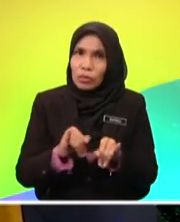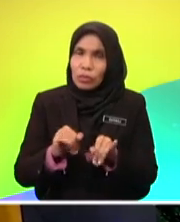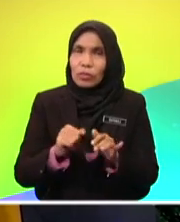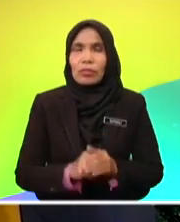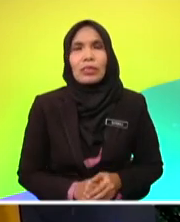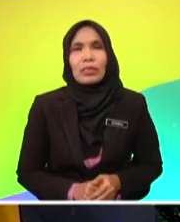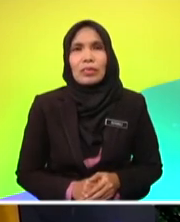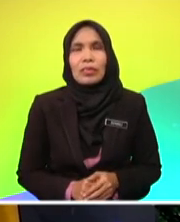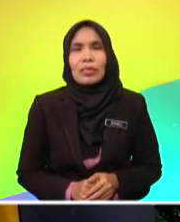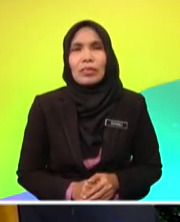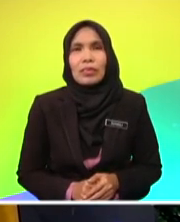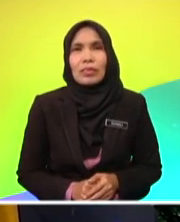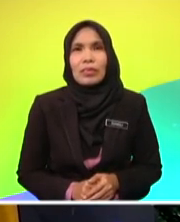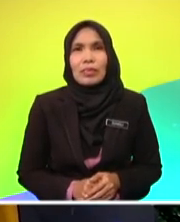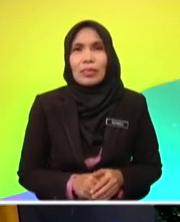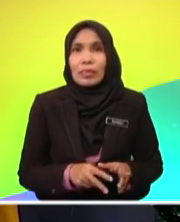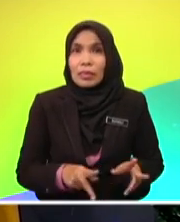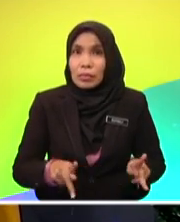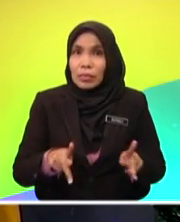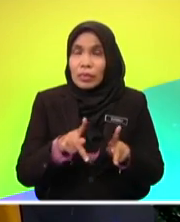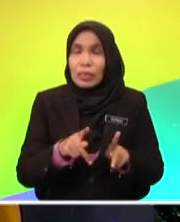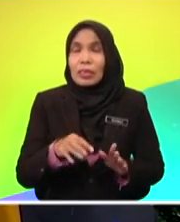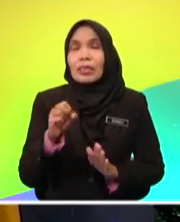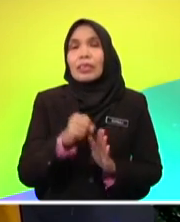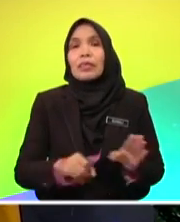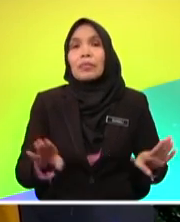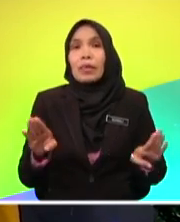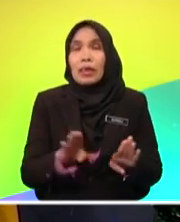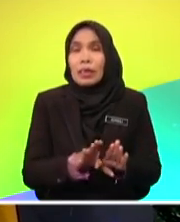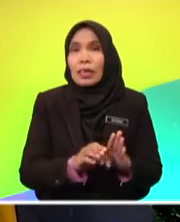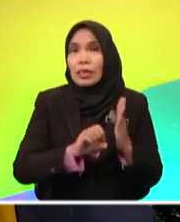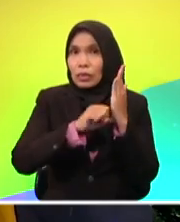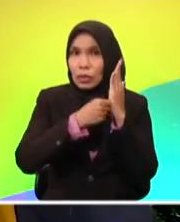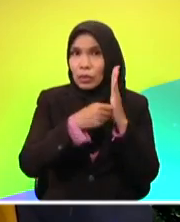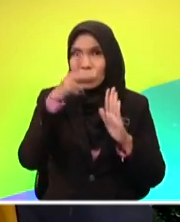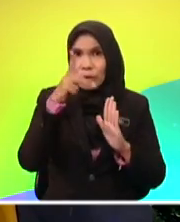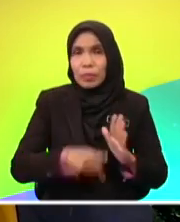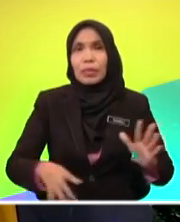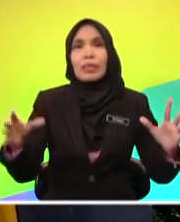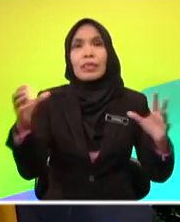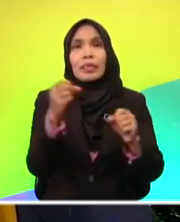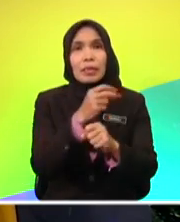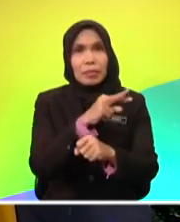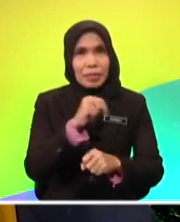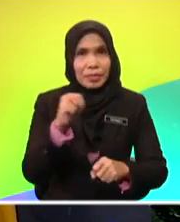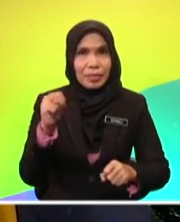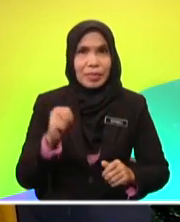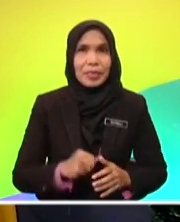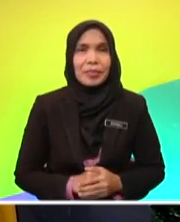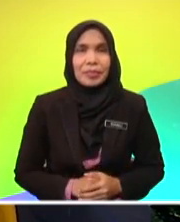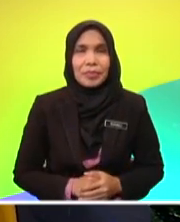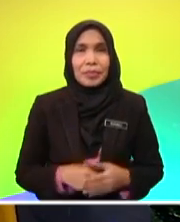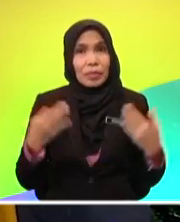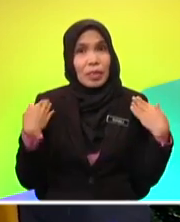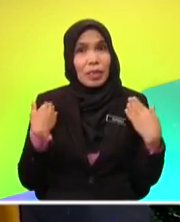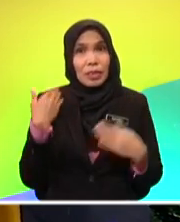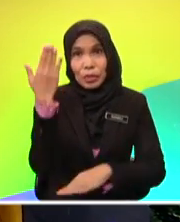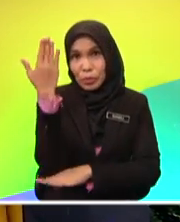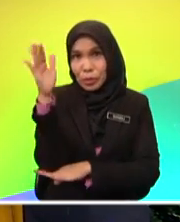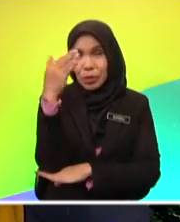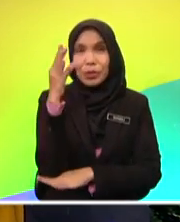kepentingan sebagai sumber pendapatan. Okey, kalau macam anak-anak tengok kat sini, ada pokok bunga,